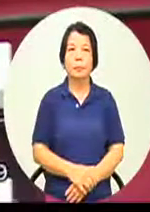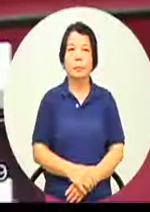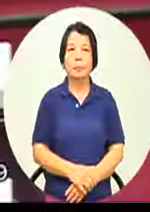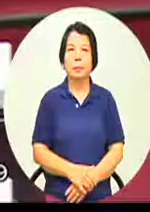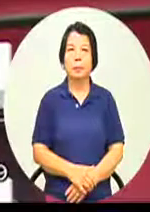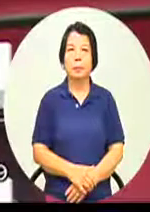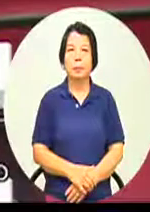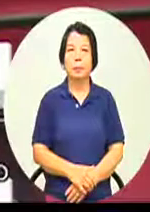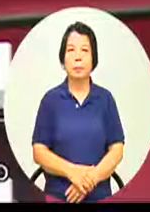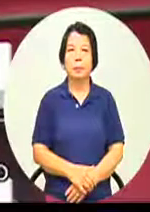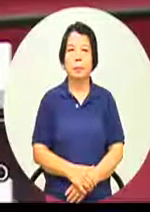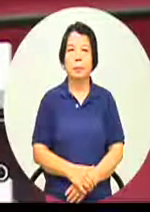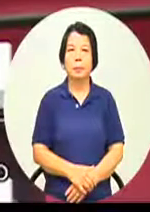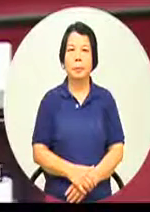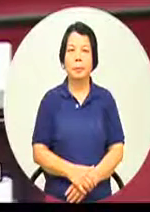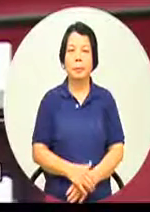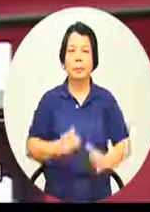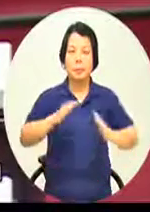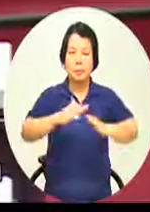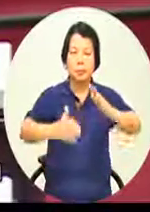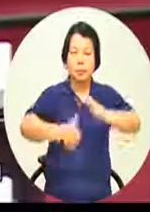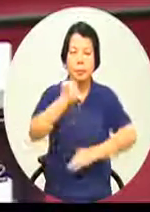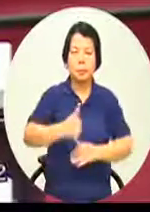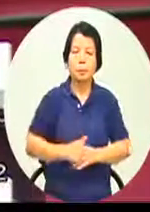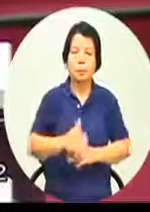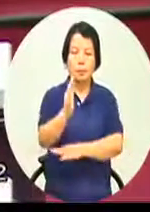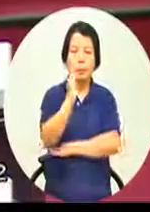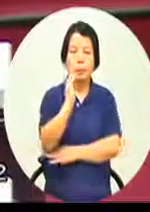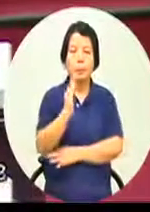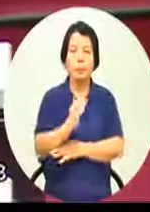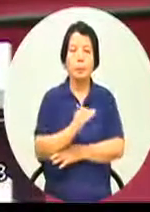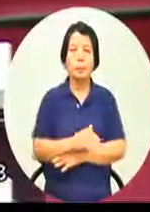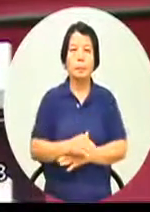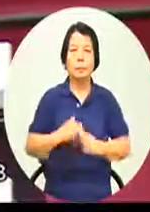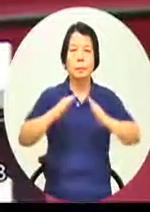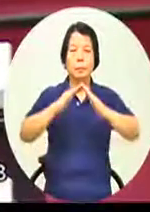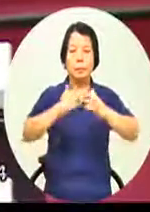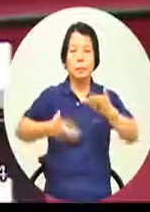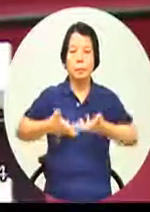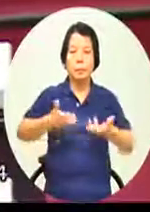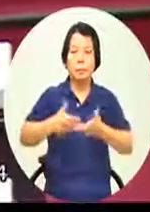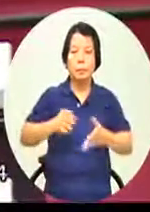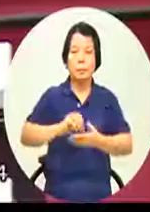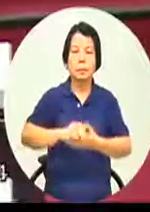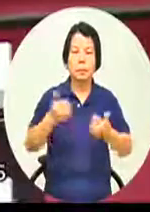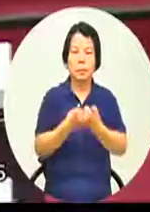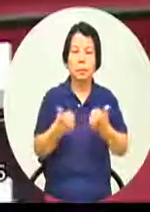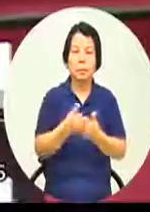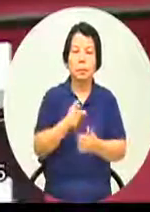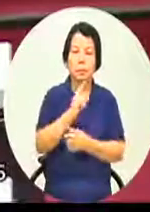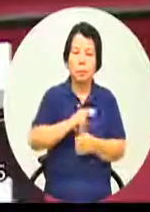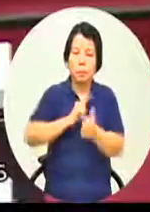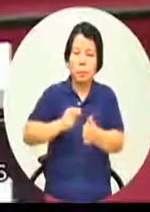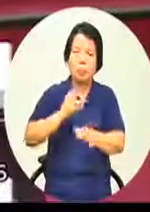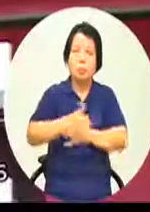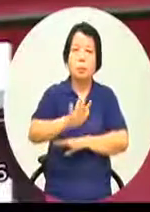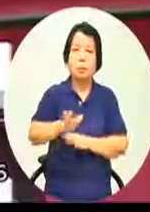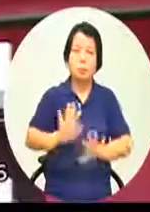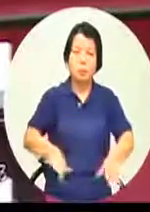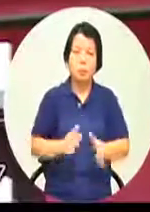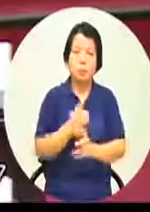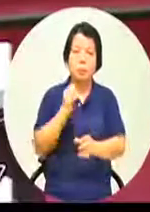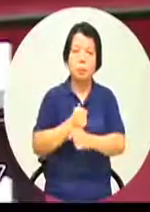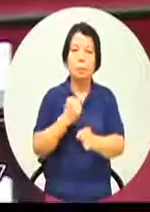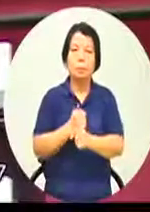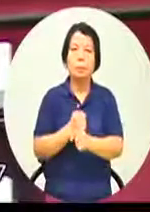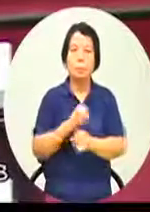目前为止哈。市长在市政会有这样的一个指示，那目前我们的进度做法有没有在